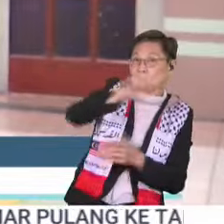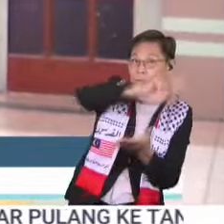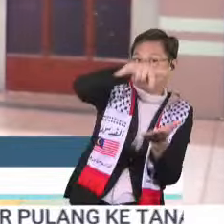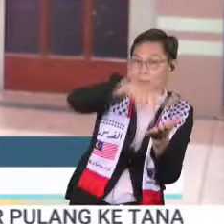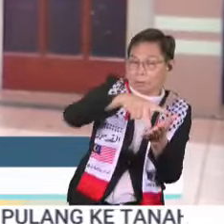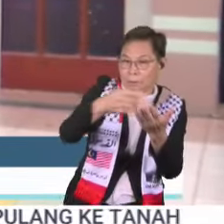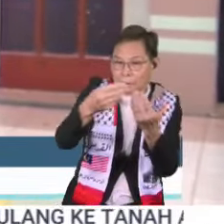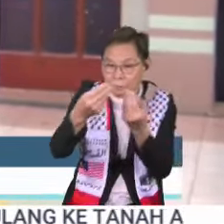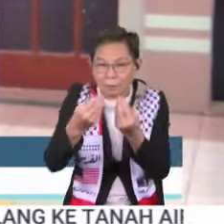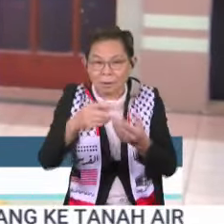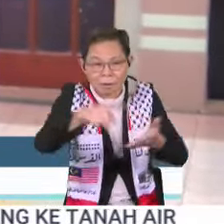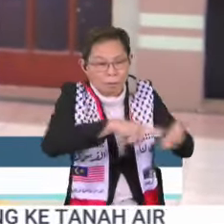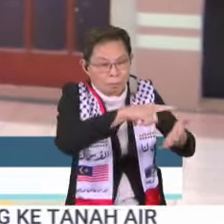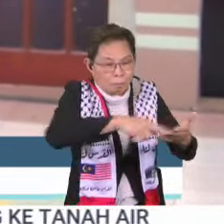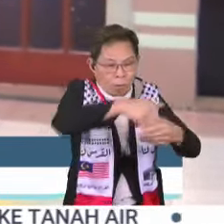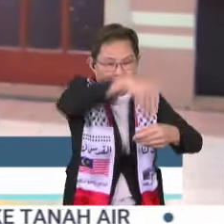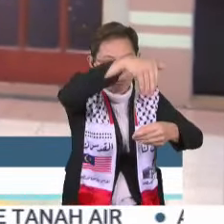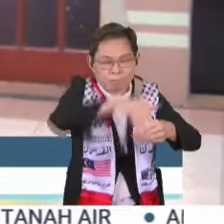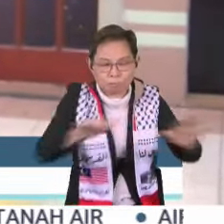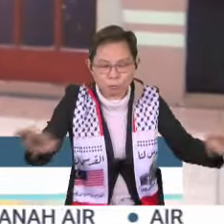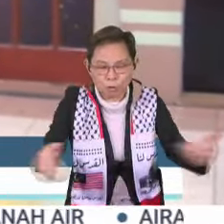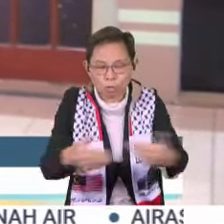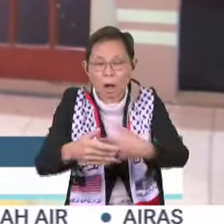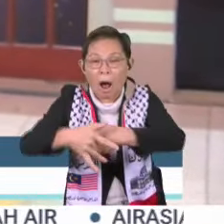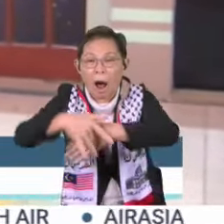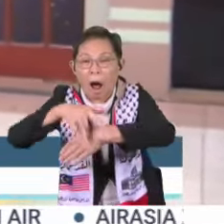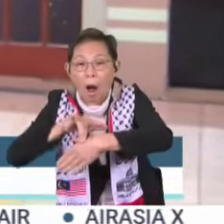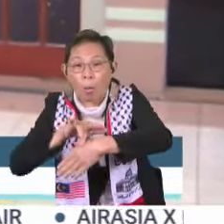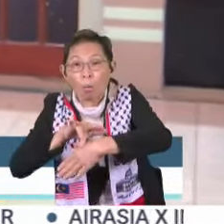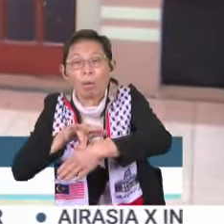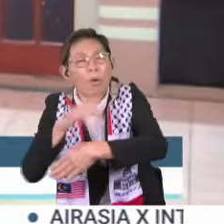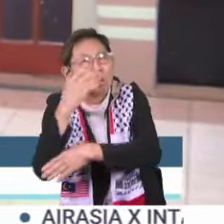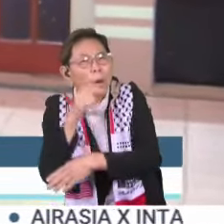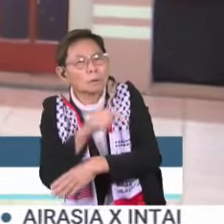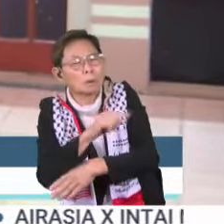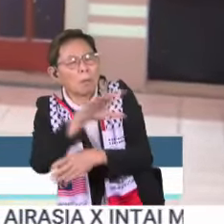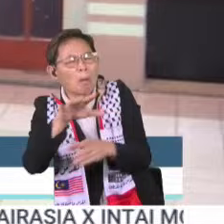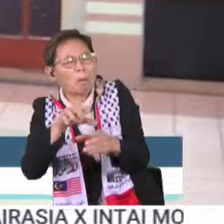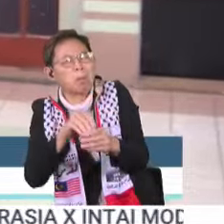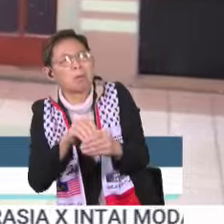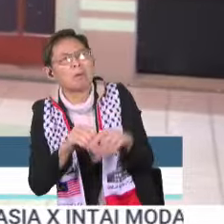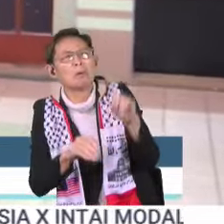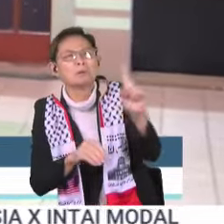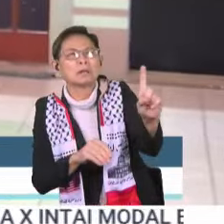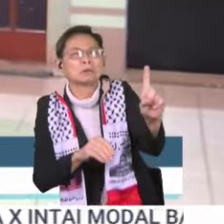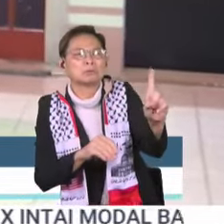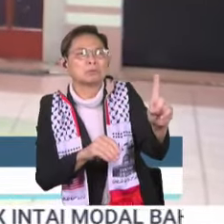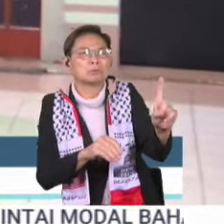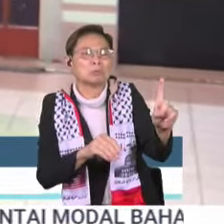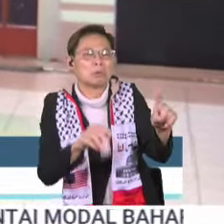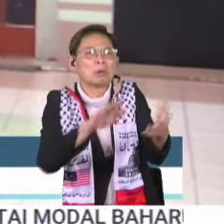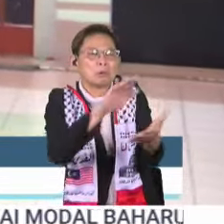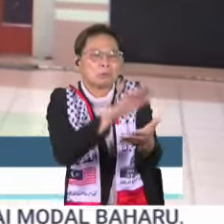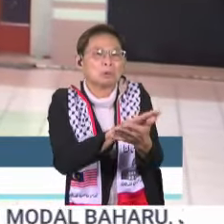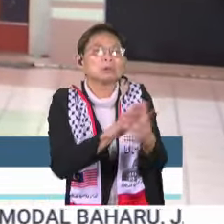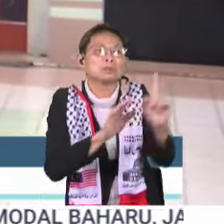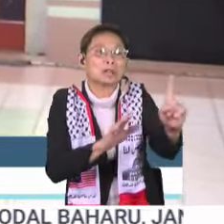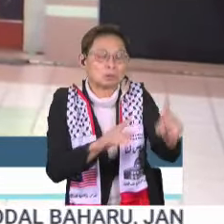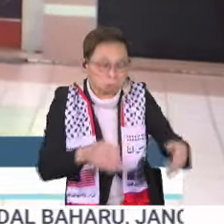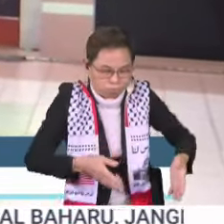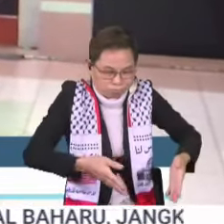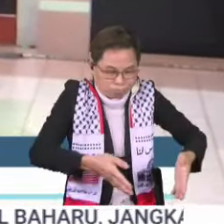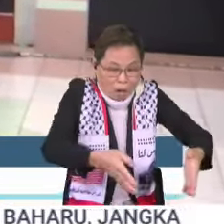pusat pengundian telah pun ditutup awal di SK Sungai Pergam kerana ia melibatkan hanya satu saluran sahaja yang terlibat